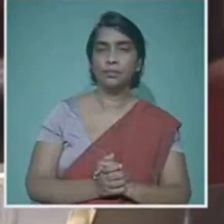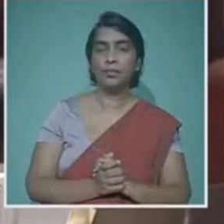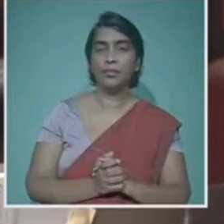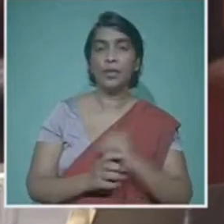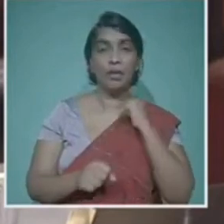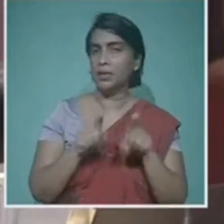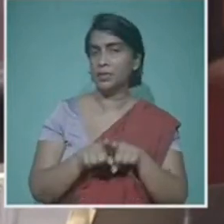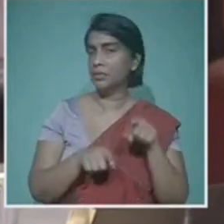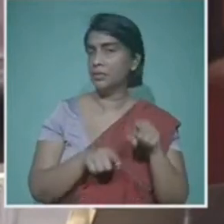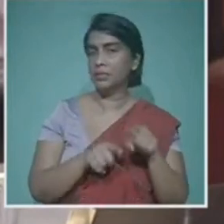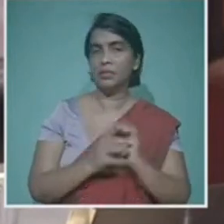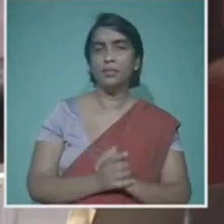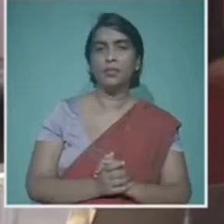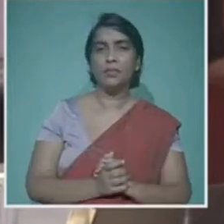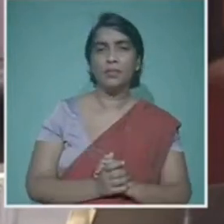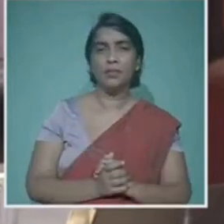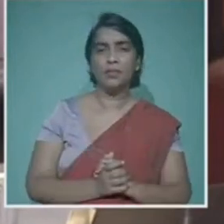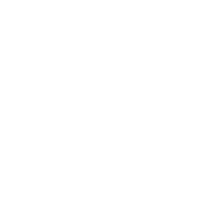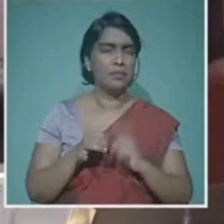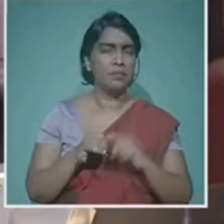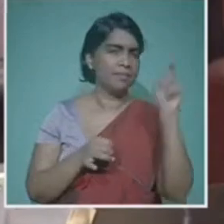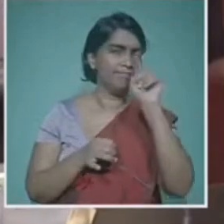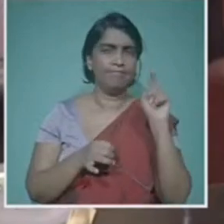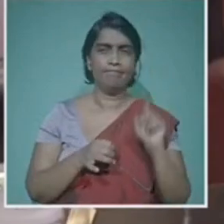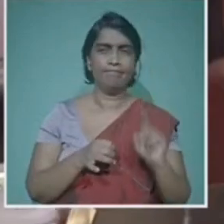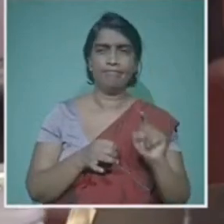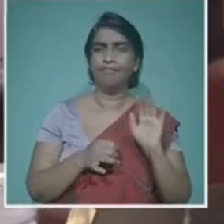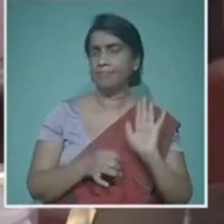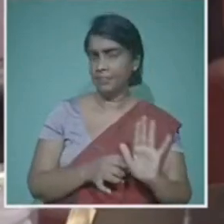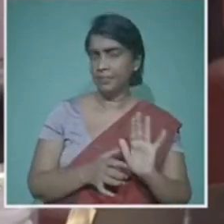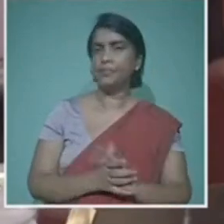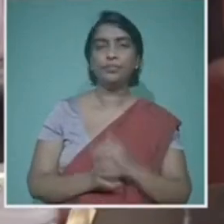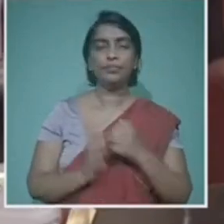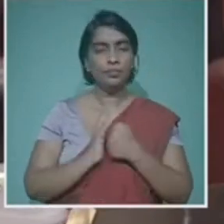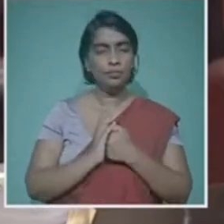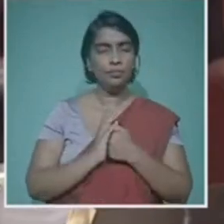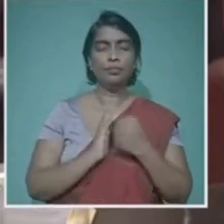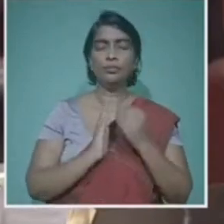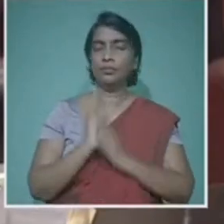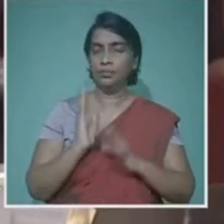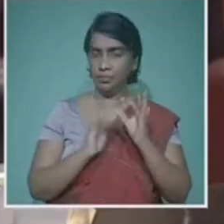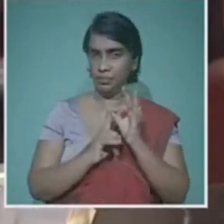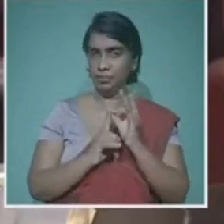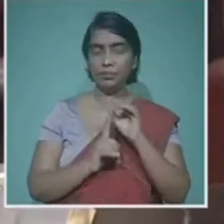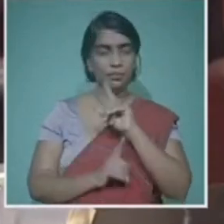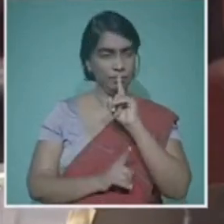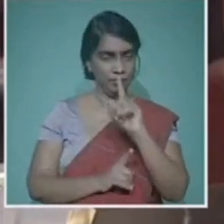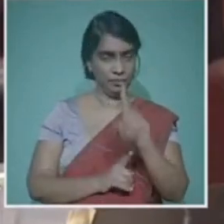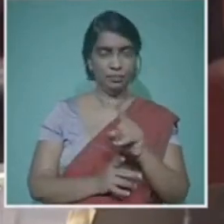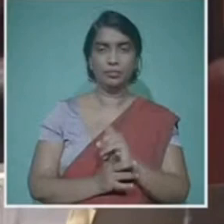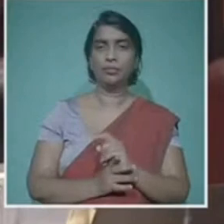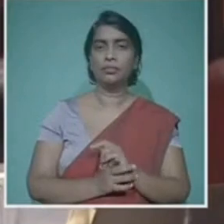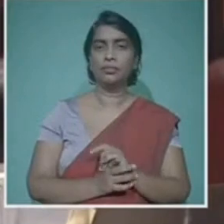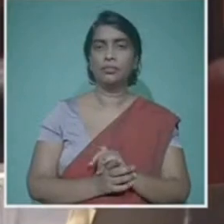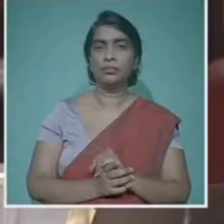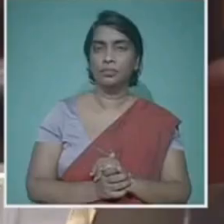மிக ஒரு கேள்விக்குறியான ஒரு விடயமாக இருக்கு. காரணம் என்னென்றால் அமைச்சர் பேசுகின்ற போது அவரே சொன்னார் அந்த போக்குவரத்து சம்பந்தமாக